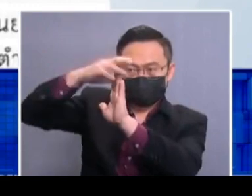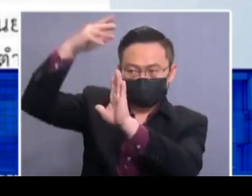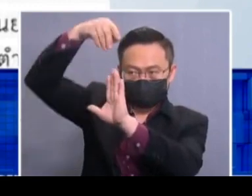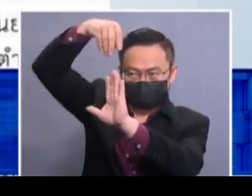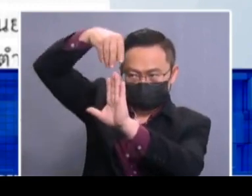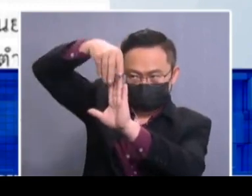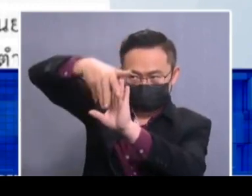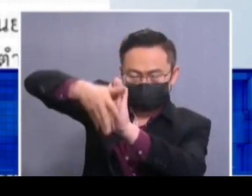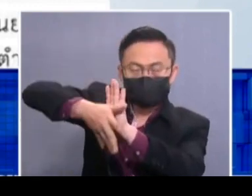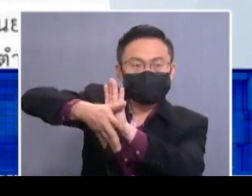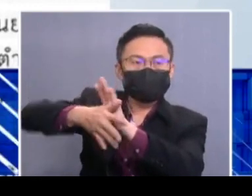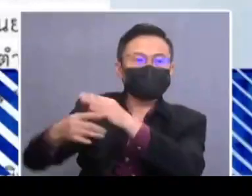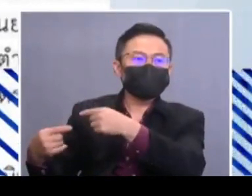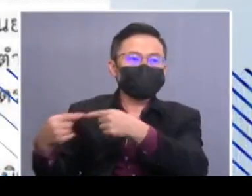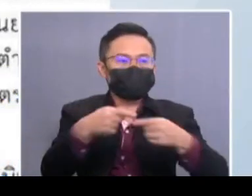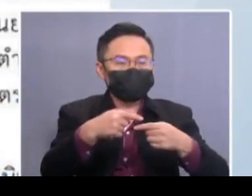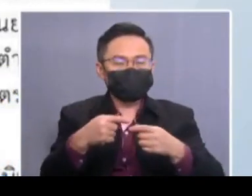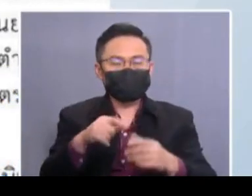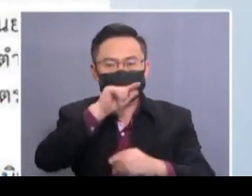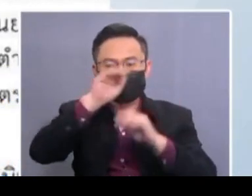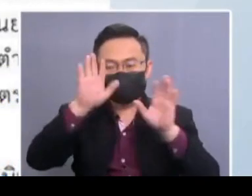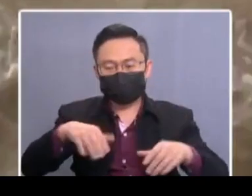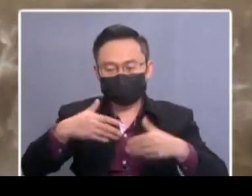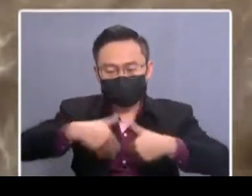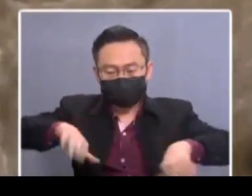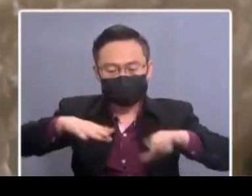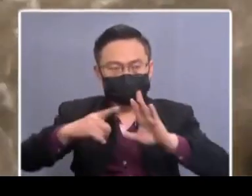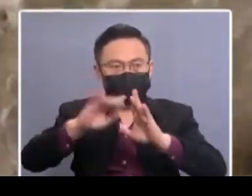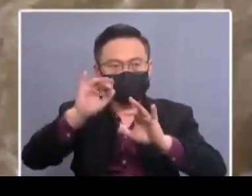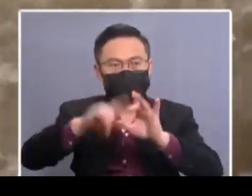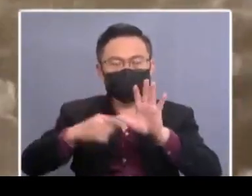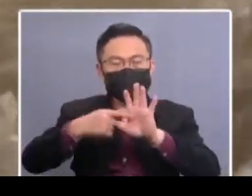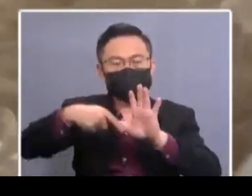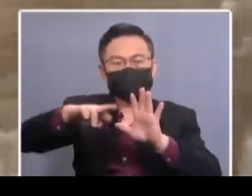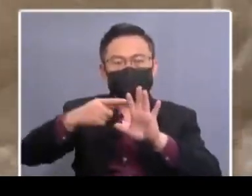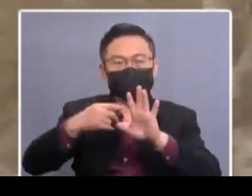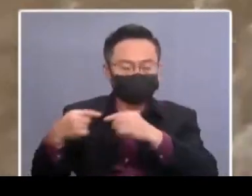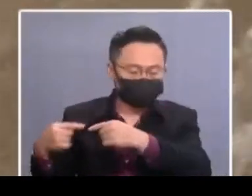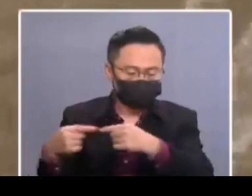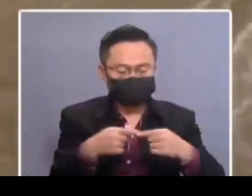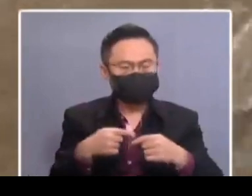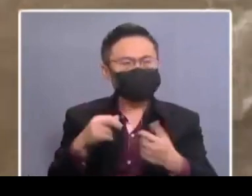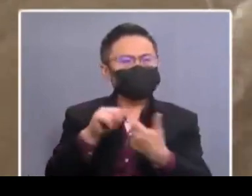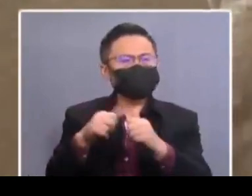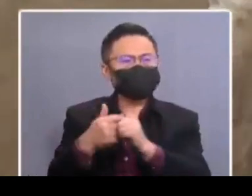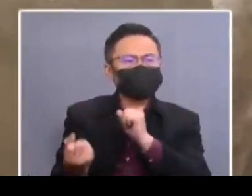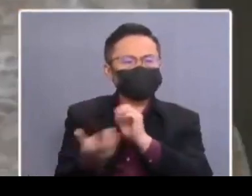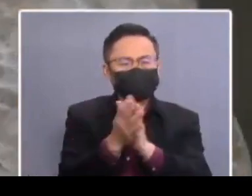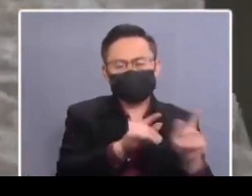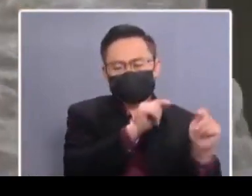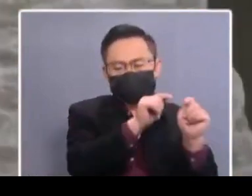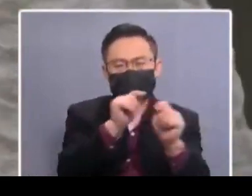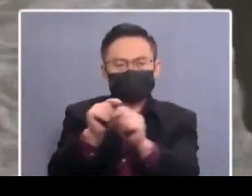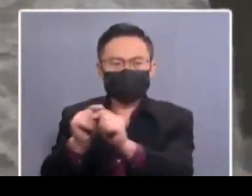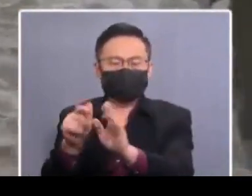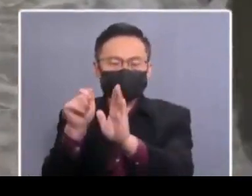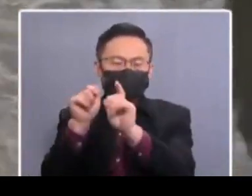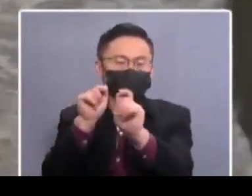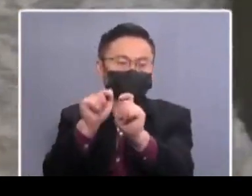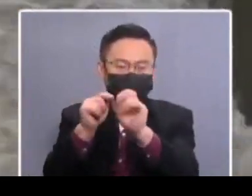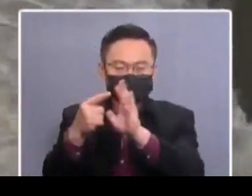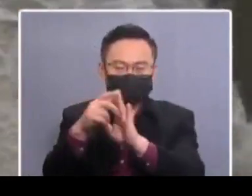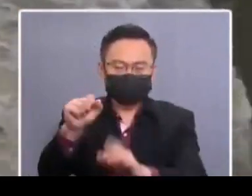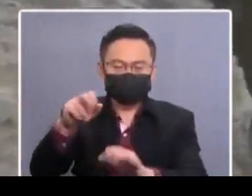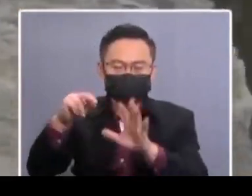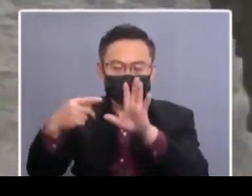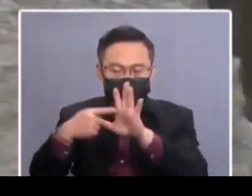ยาลงเหนือเขื่อนเจ้าพระยาเพิ่มต่อเนื่องนะฮะแล้วก็จะส่งผลไปถึงตำบลบ้านกระทุ่มตำบลหัวเวียงของอำเภอเสนา